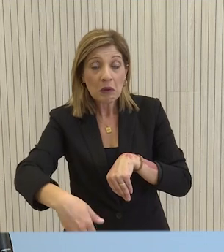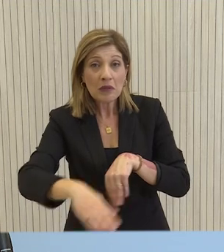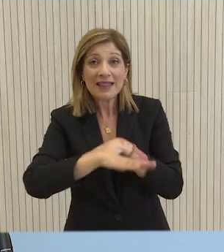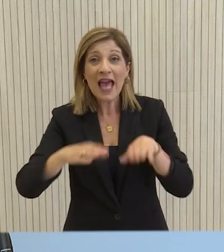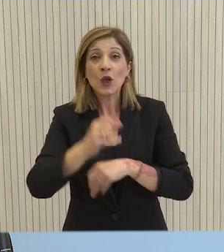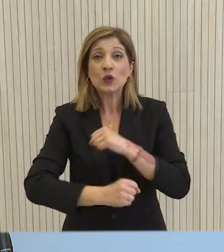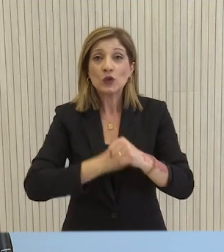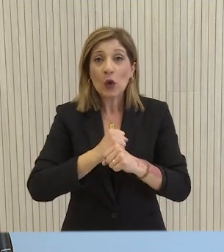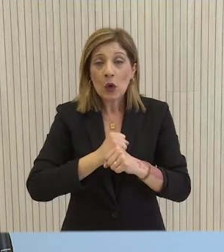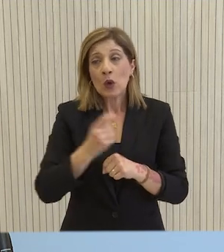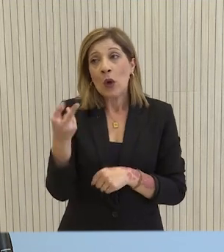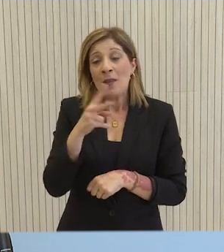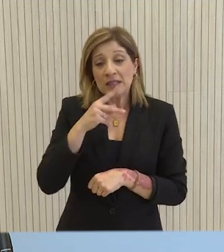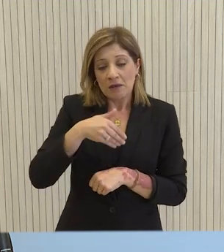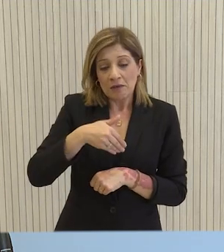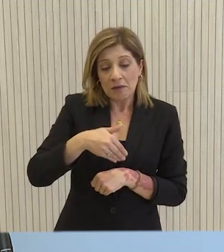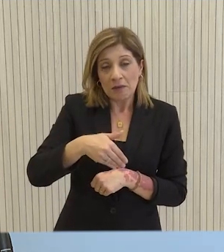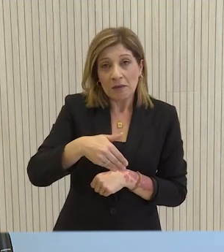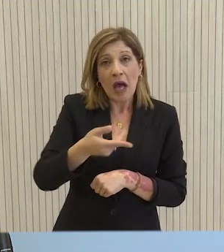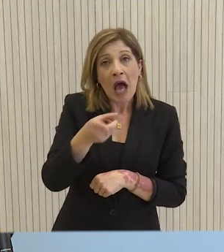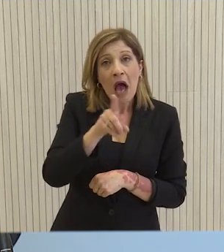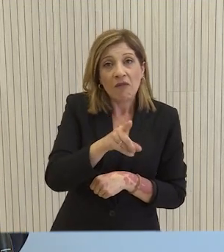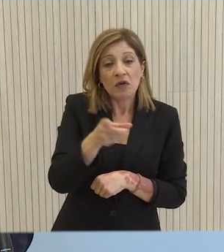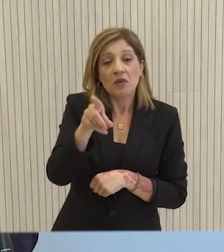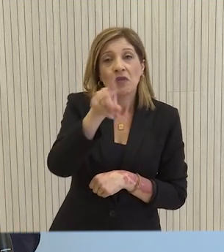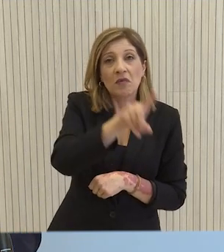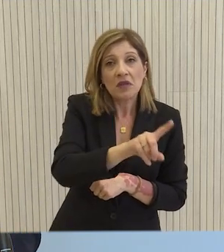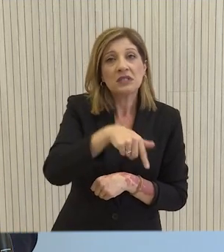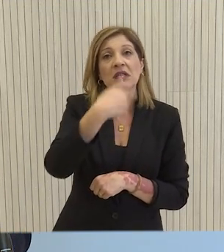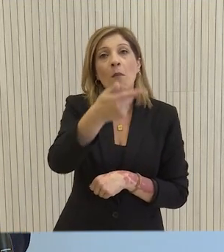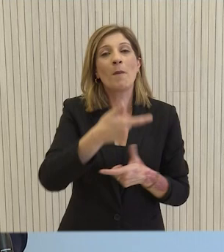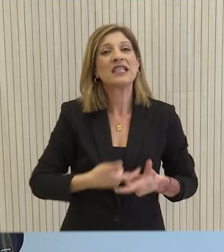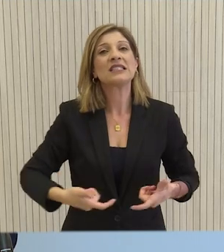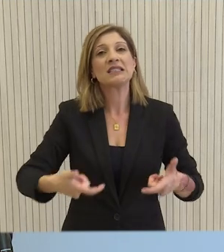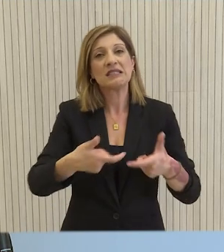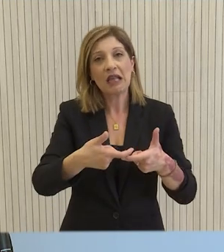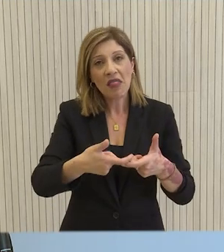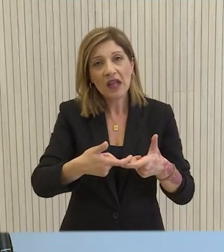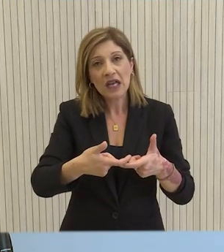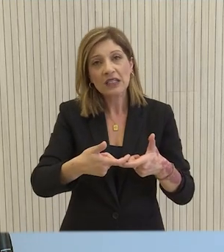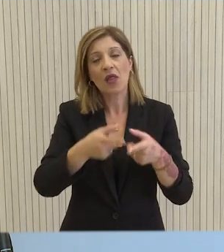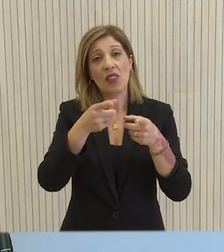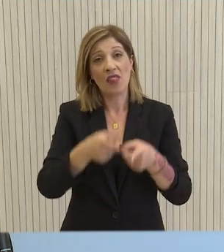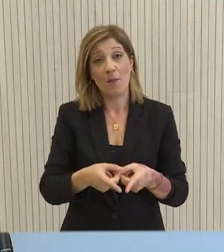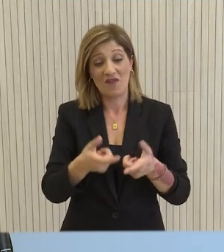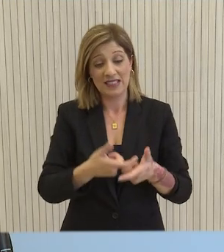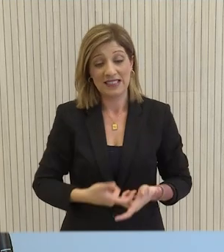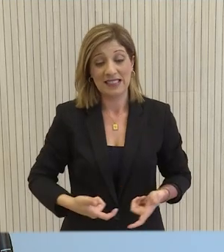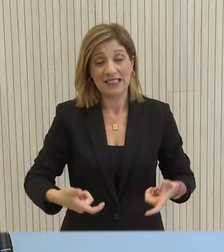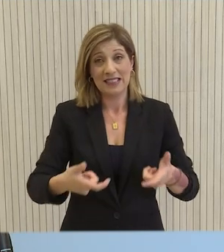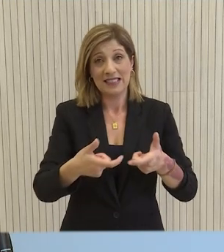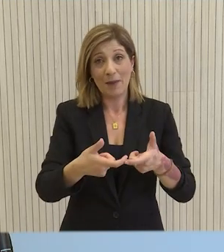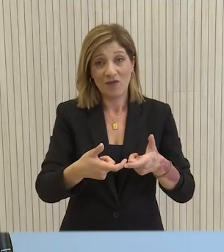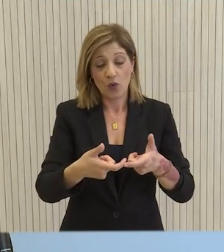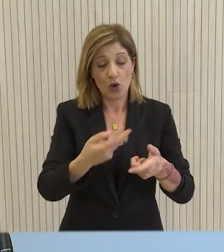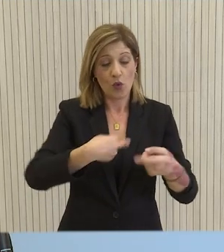Εντός του επόμενου χρονικού διαστήματος, αν δεν είναι στην αυριανή ημερήσια διάταξη, ενδεχομένως στην επόμενη συνεδρία, θα αποφασιστεί το Συμβούλιο του